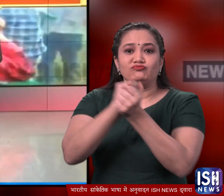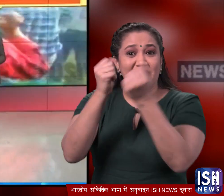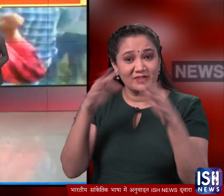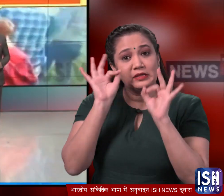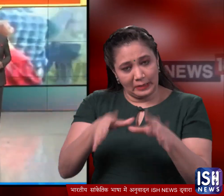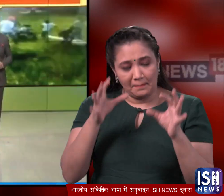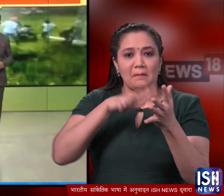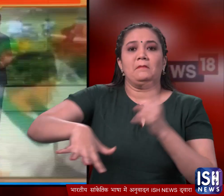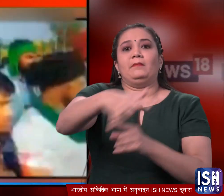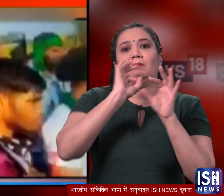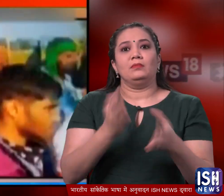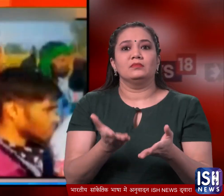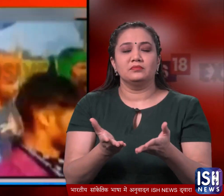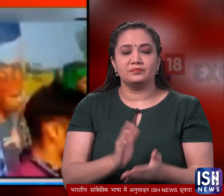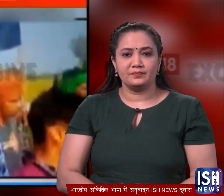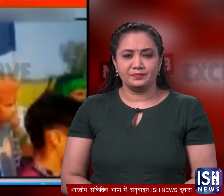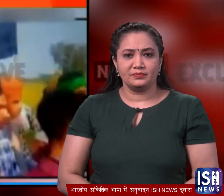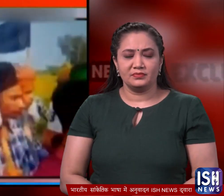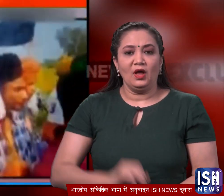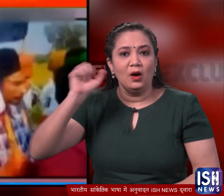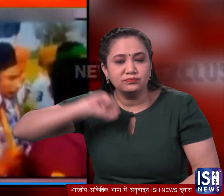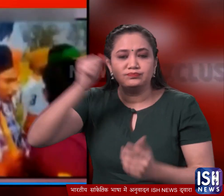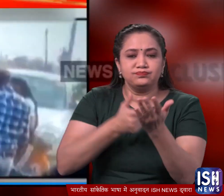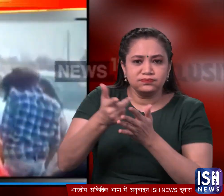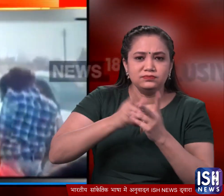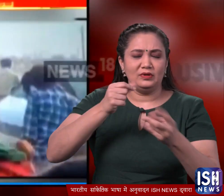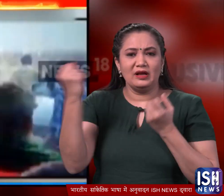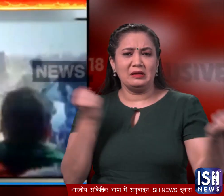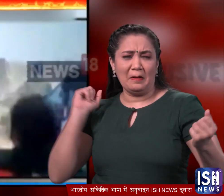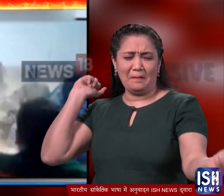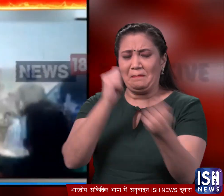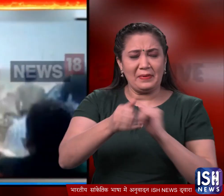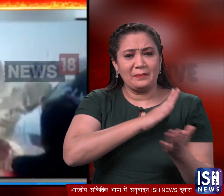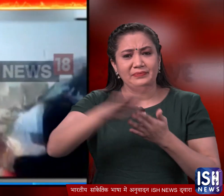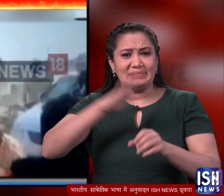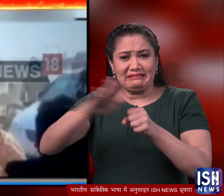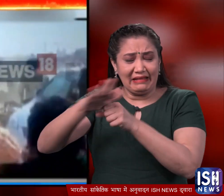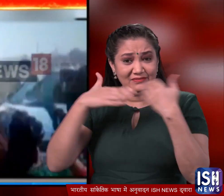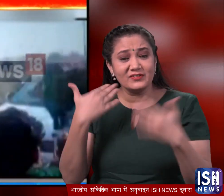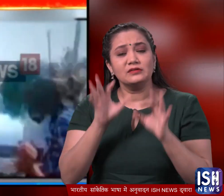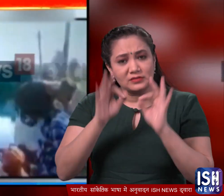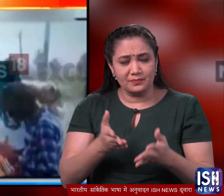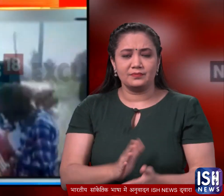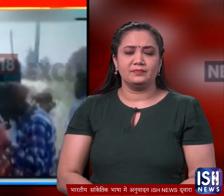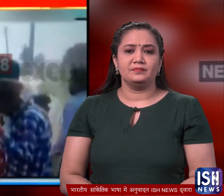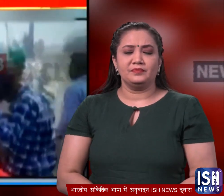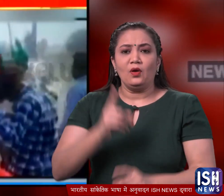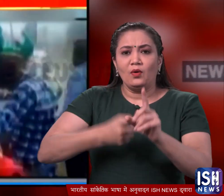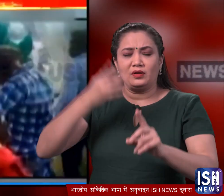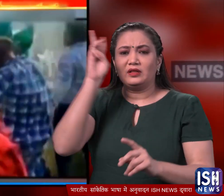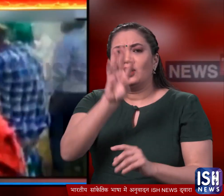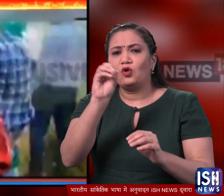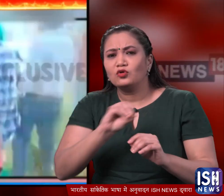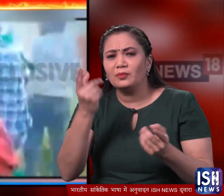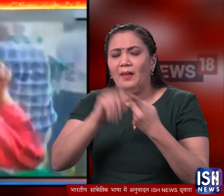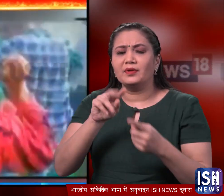को जेल तक जाना पड़ा, क्योंकि उन पर आंदोलन कर रहे किसानों को गाड़ी से कुचलने का आरोप लगा था। और यह घटना तब हुई जब पिछले